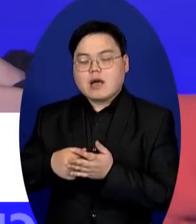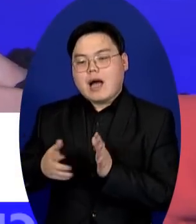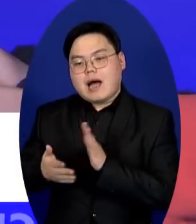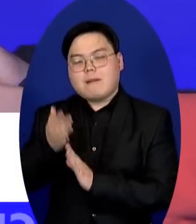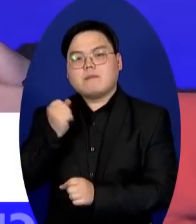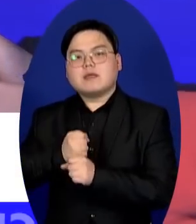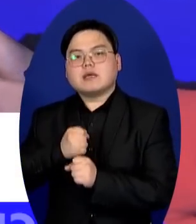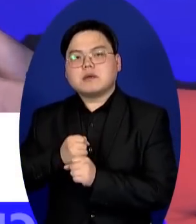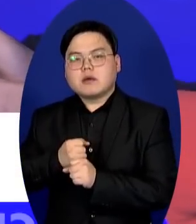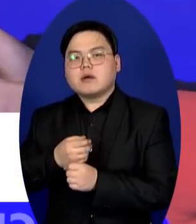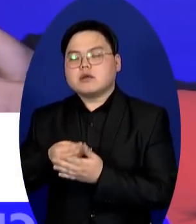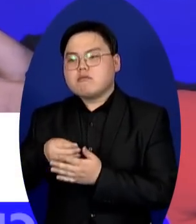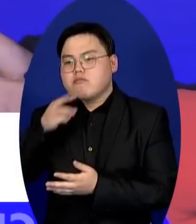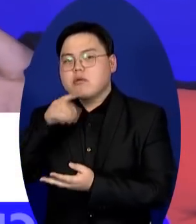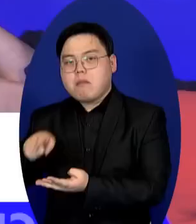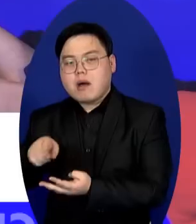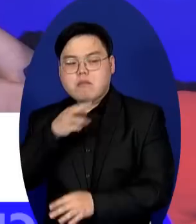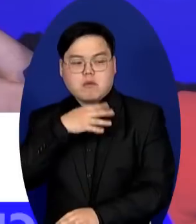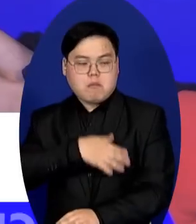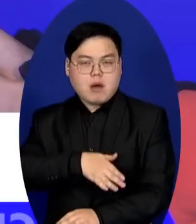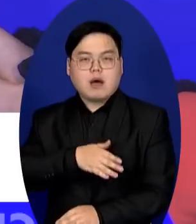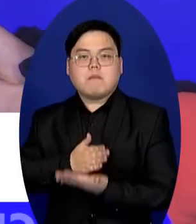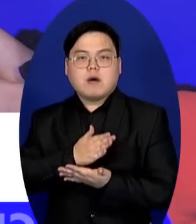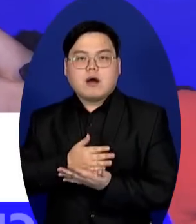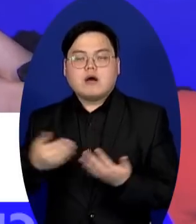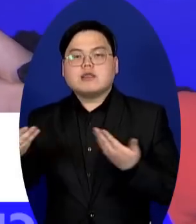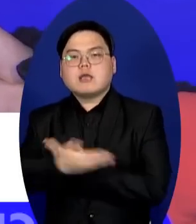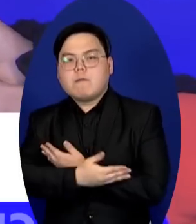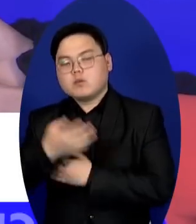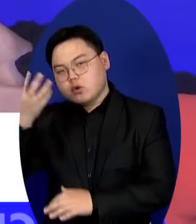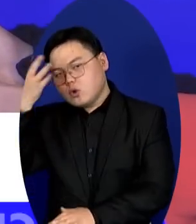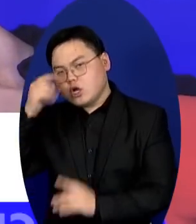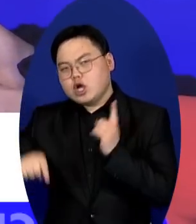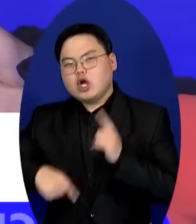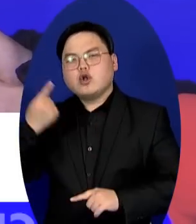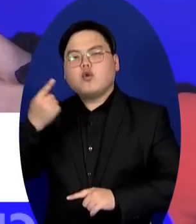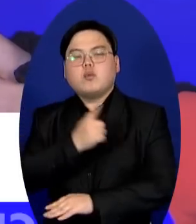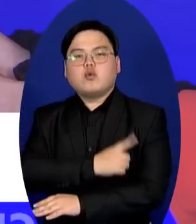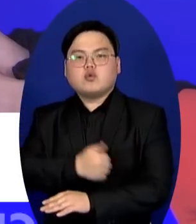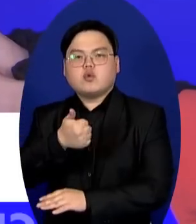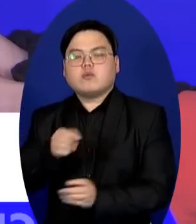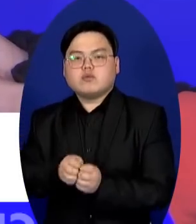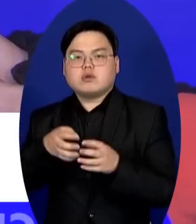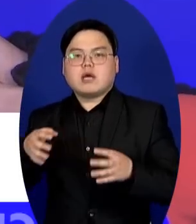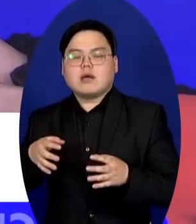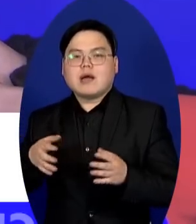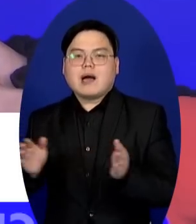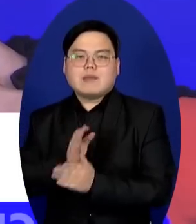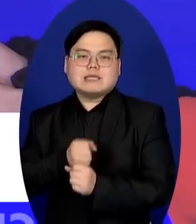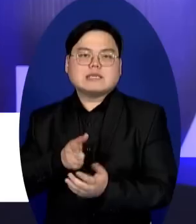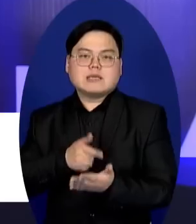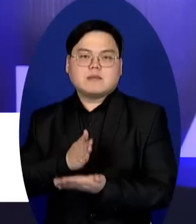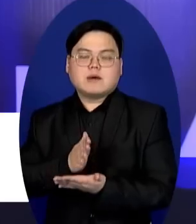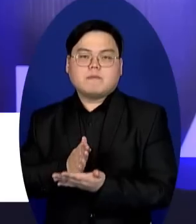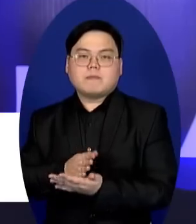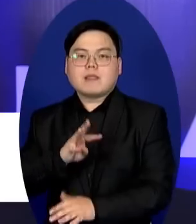хамтарч ажиллах. Бие биедээ байгаа мэдээллүүдээ хоорондоо дамжуулж төр илүү бүтээмжтэйгээр, илүү үр дүнтэйгээр үйлчлэгийг хөрөхтэй бол хамтарч ажиллах шаардлагатай